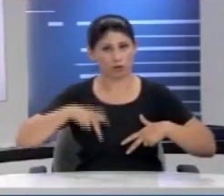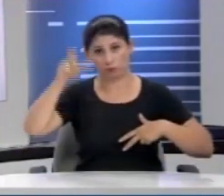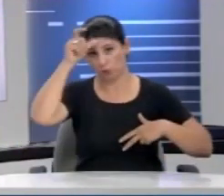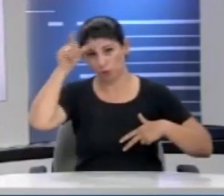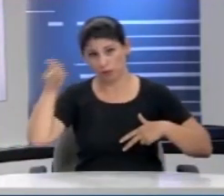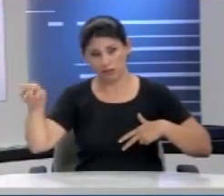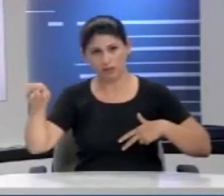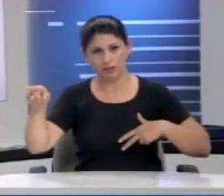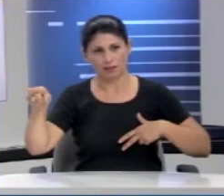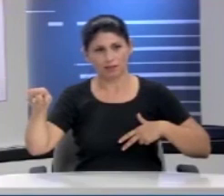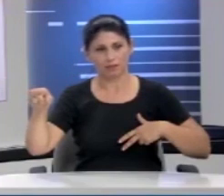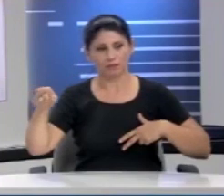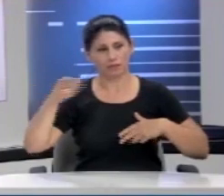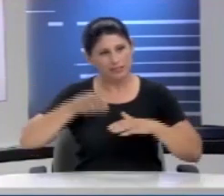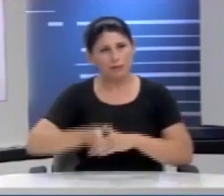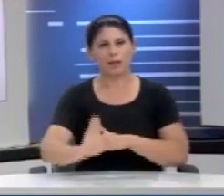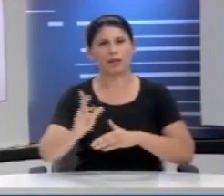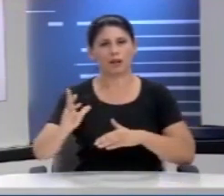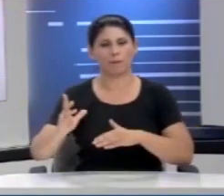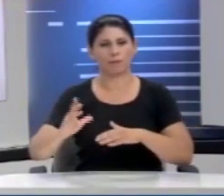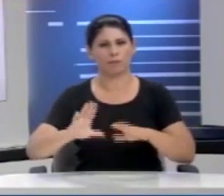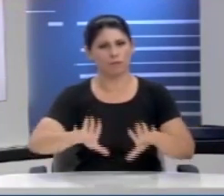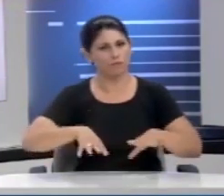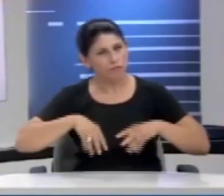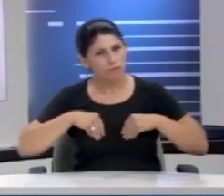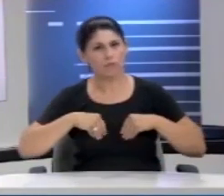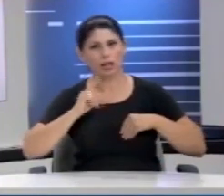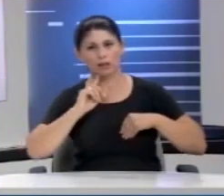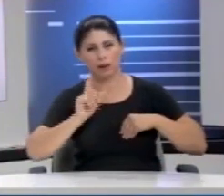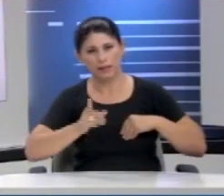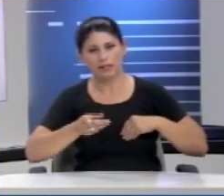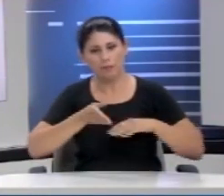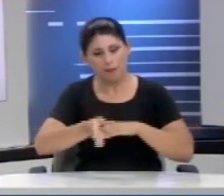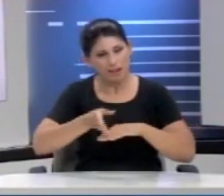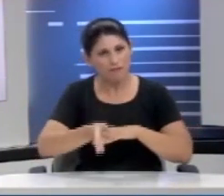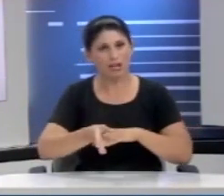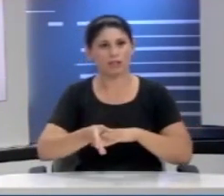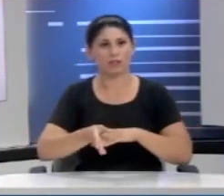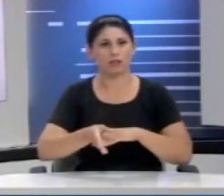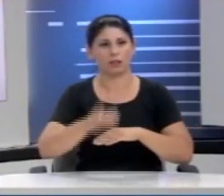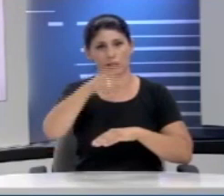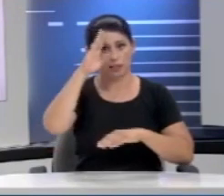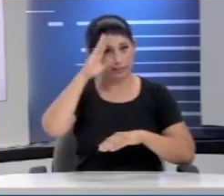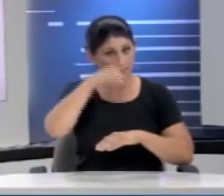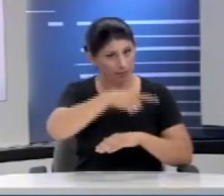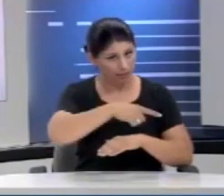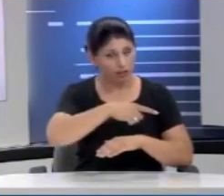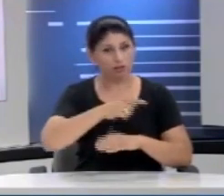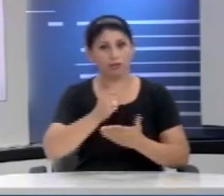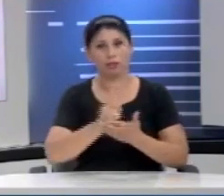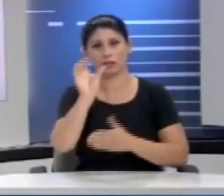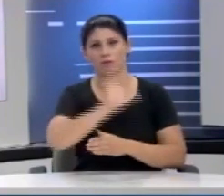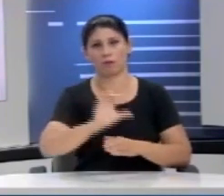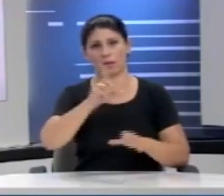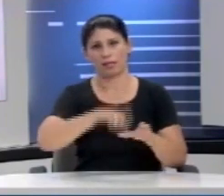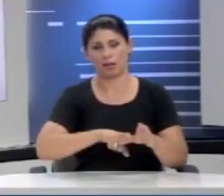Τουρκία ξεπερνά και αφομοιώνει τις επικριτικές παρεμβάσεις και των Ηνωμένων Πολιτειών Αμερικής και